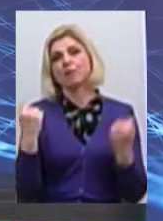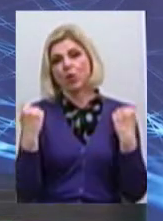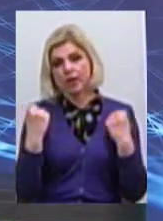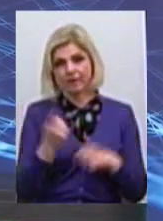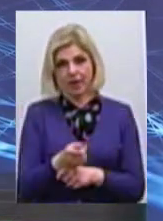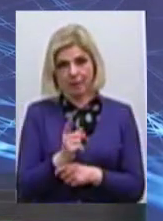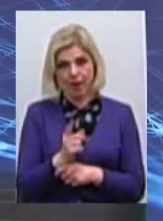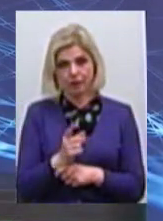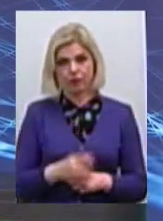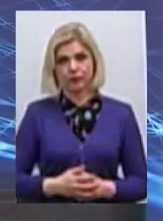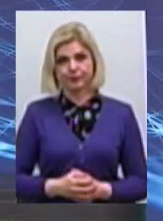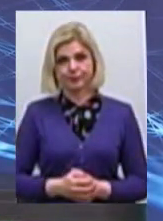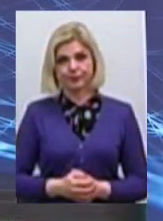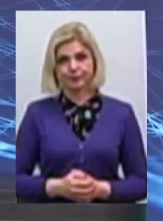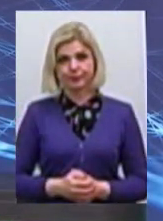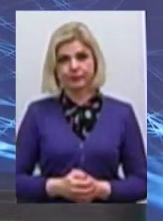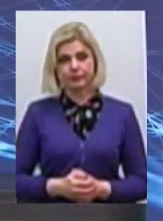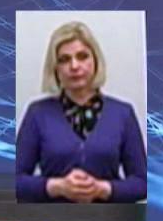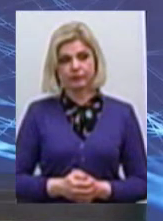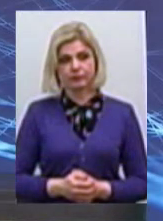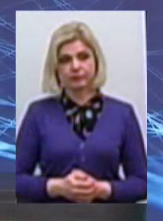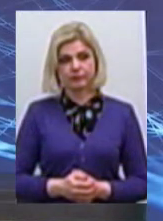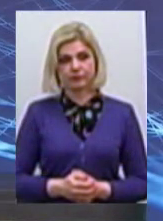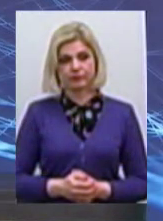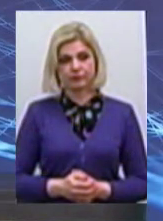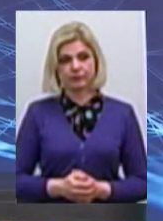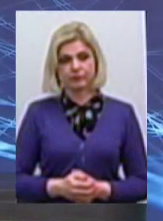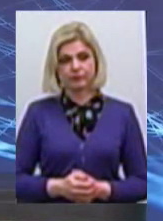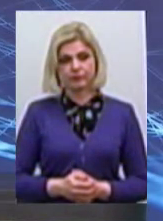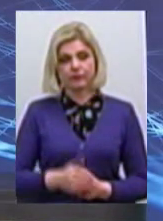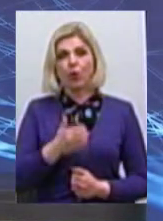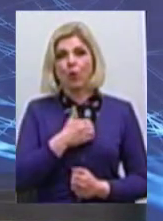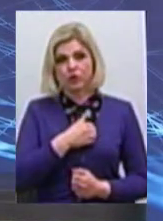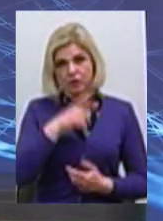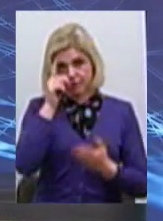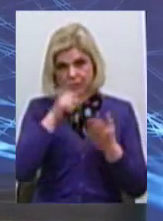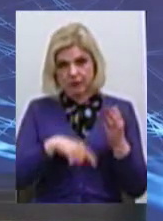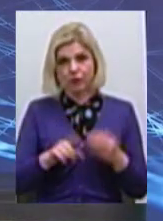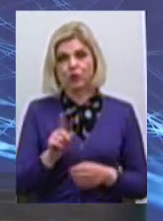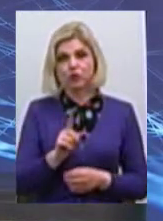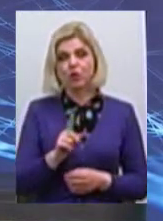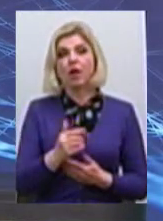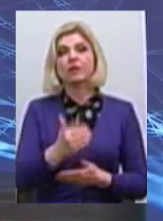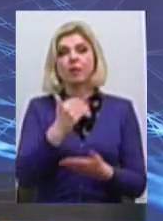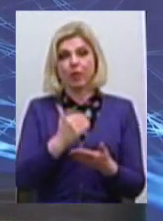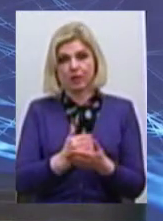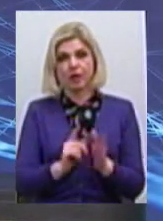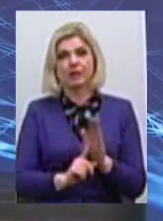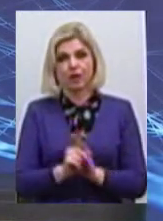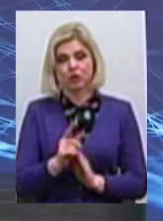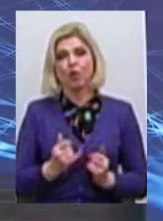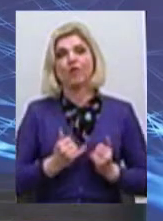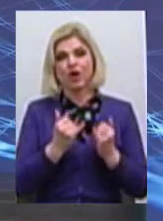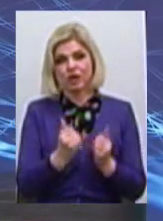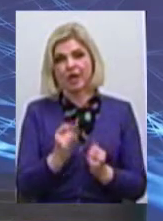рибальство. І хотілося б сподіватися, що ми нарешті почнемо